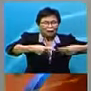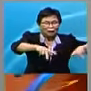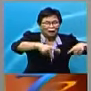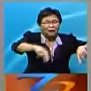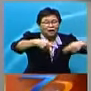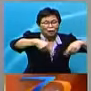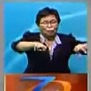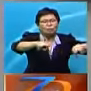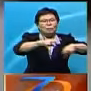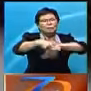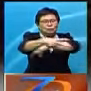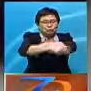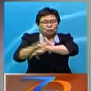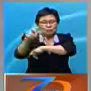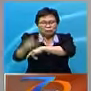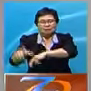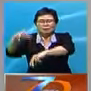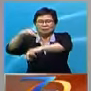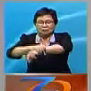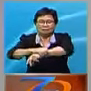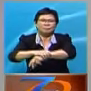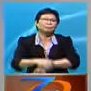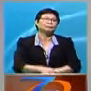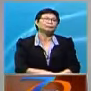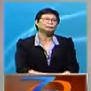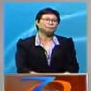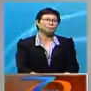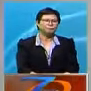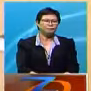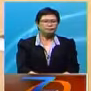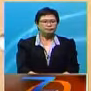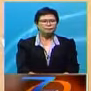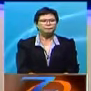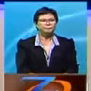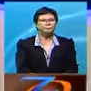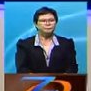di kampung Banggol, Pantai Cahaya Bulan.